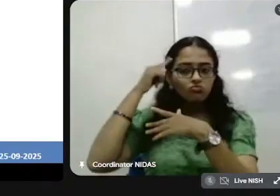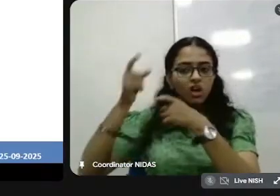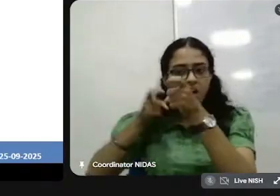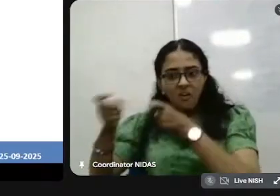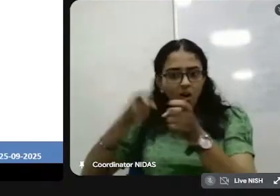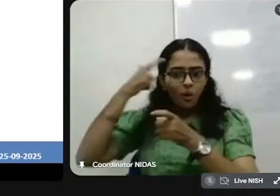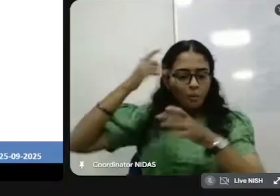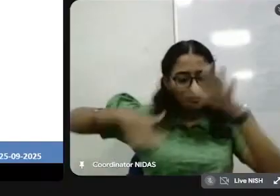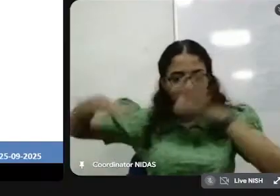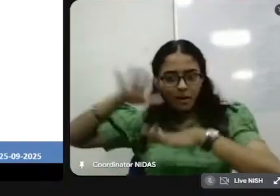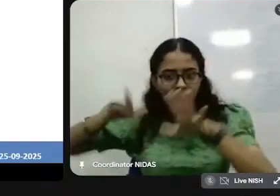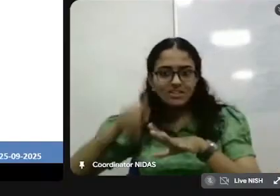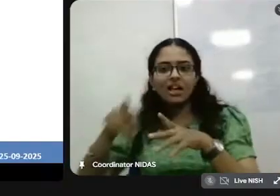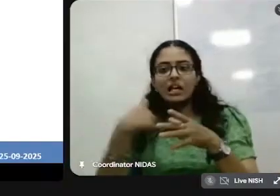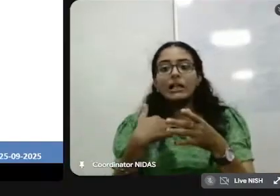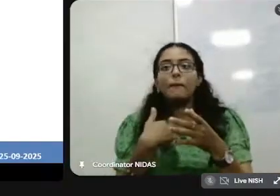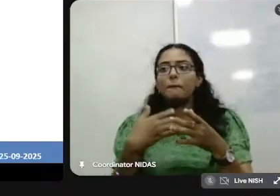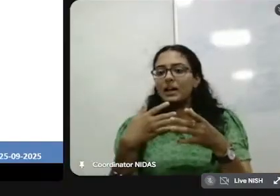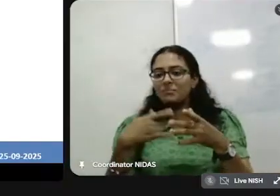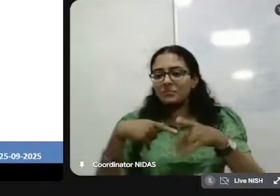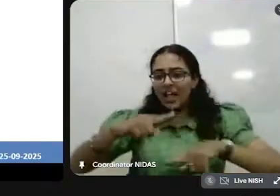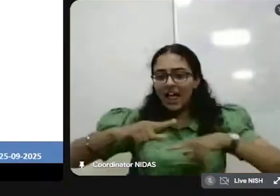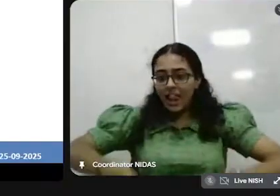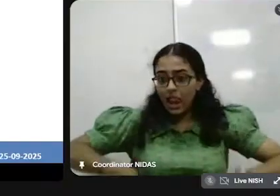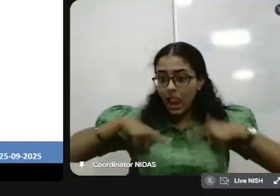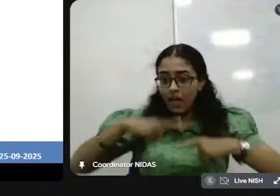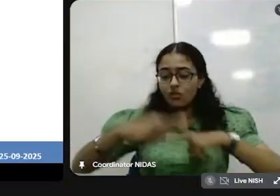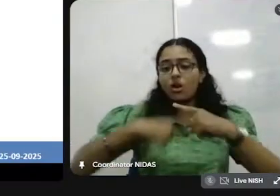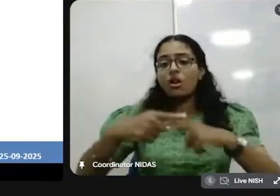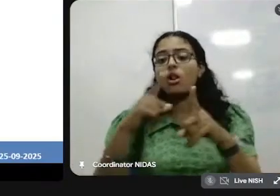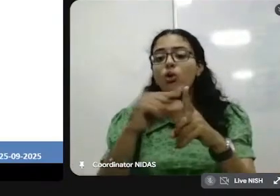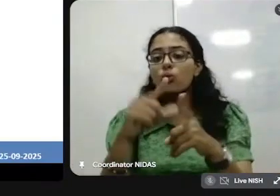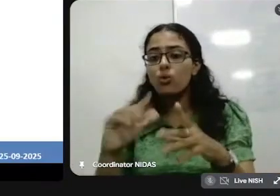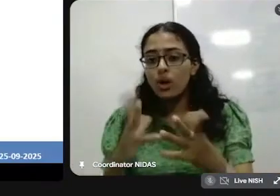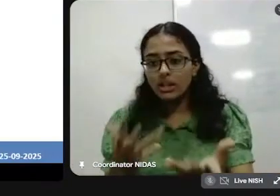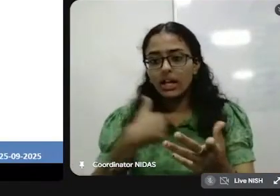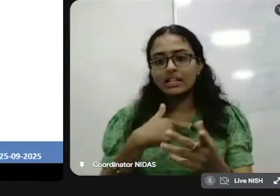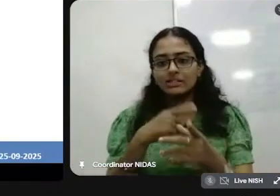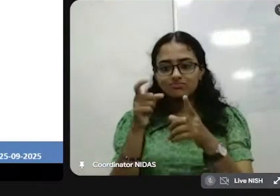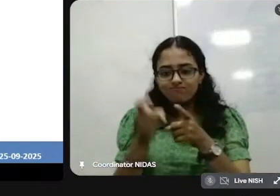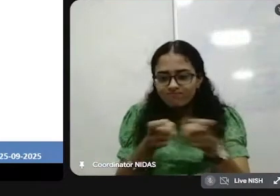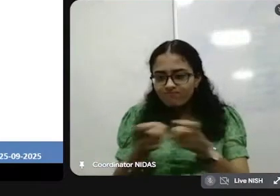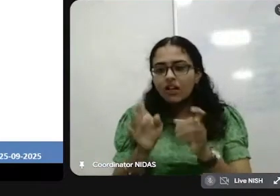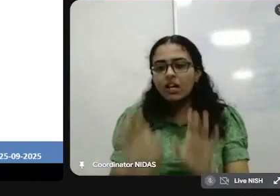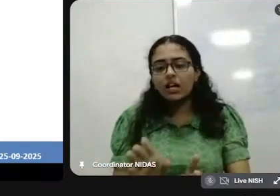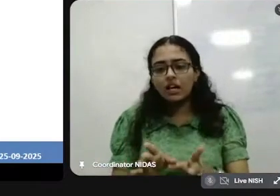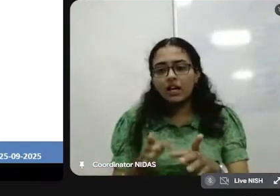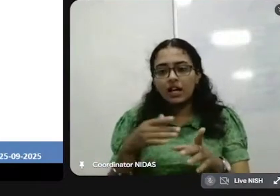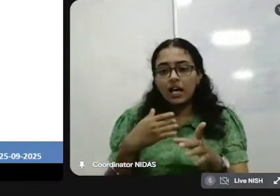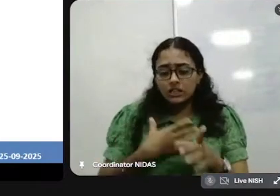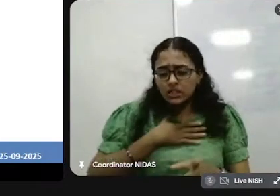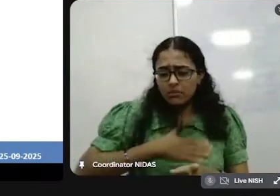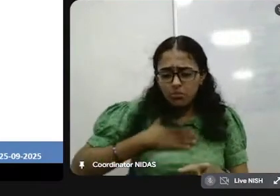പ്ലാൻ ചെയ്യാനും അതിനനുസരിച്ച് കാര്യങ്ങൾ നടപ്പിലാക്കാനുള്ള ബുദ്ധിമുട്ടുകൾ ഉണ്ടായിരിക്കാം. അതേപോലെ വികാരങ്ങൾ